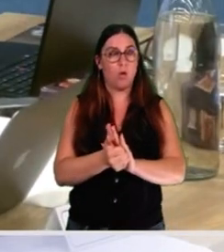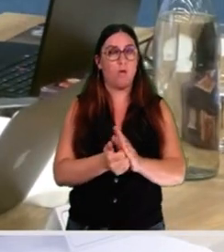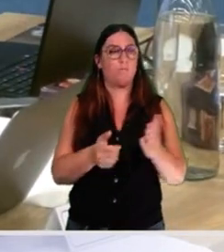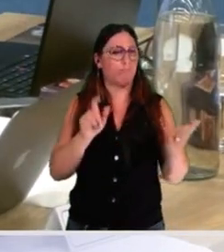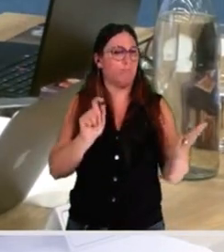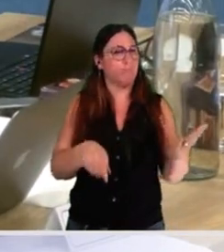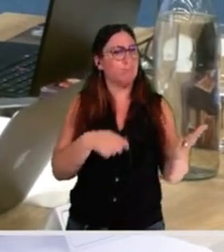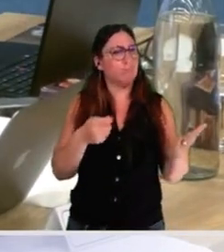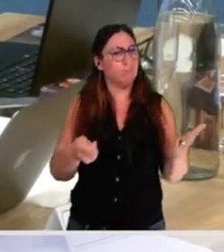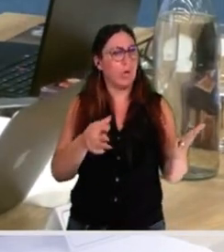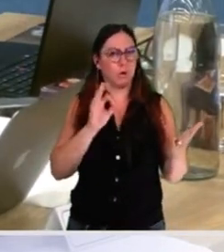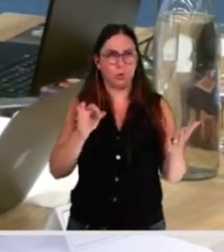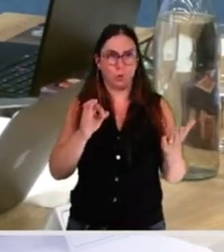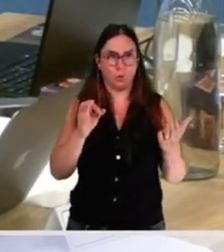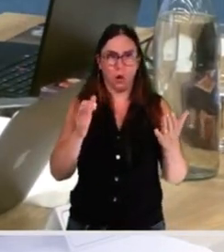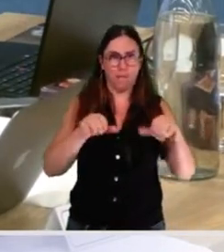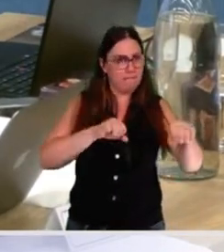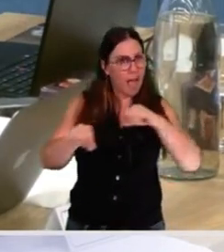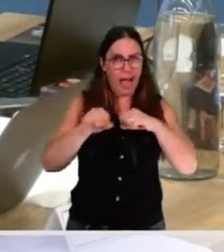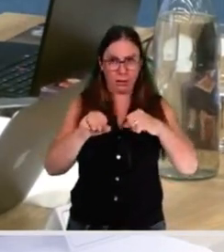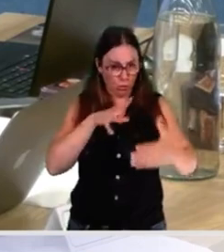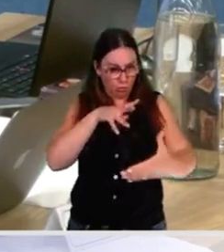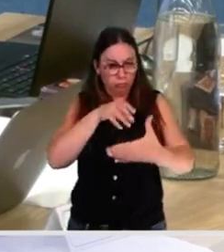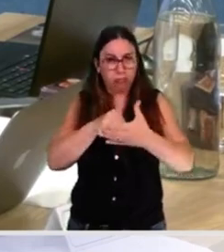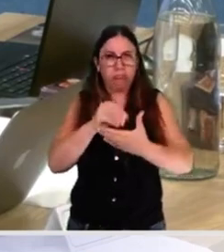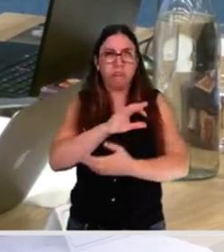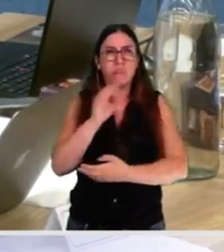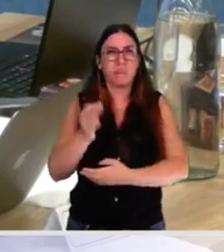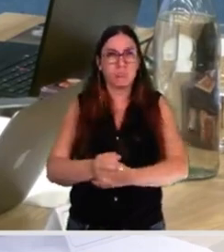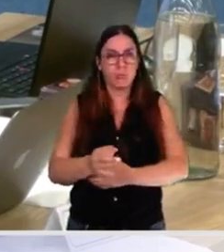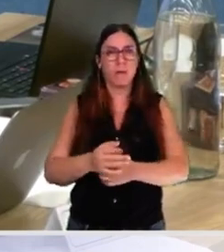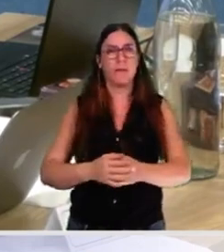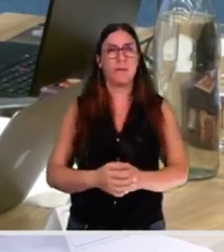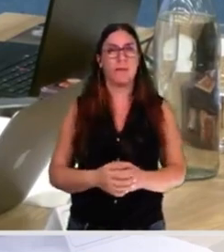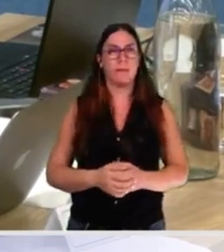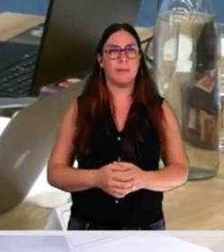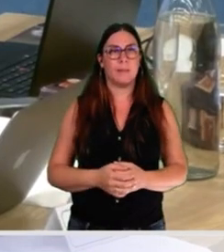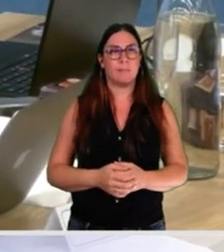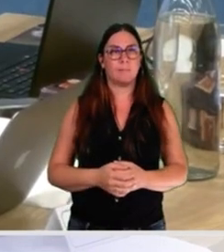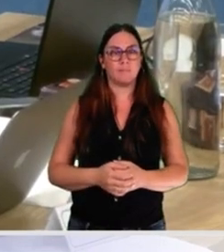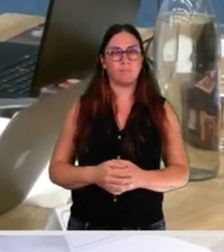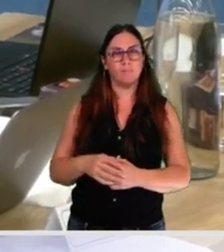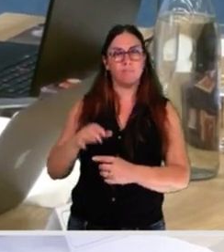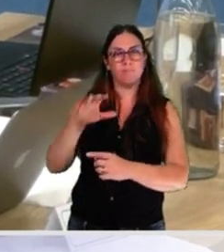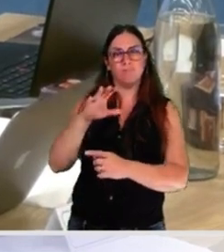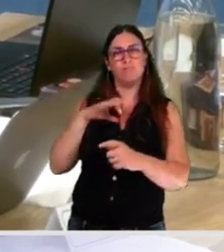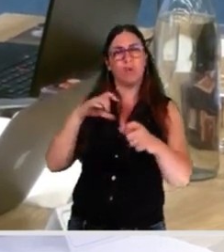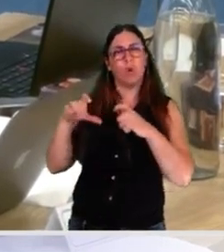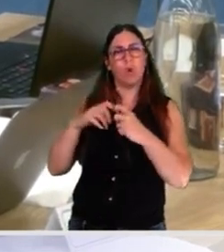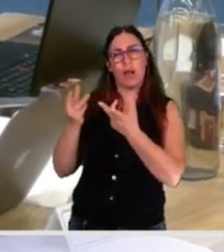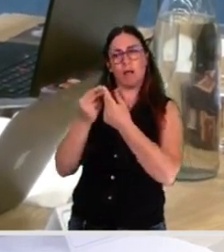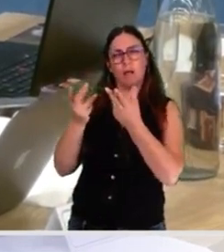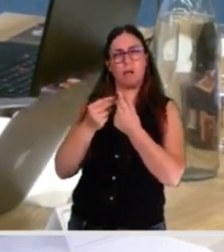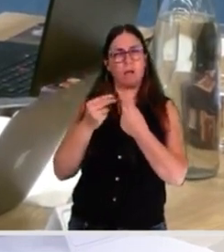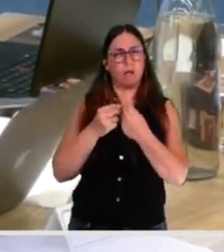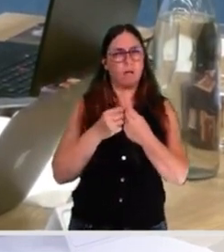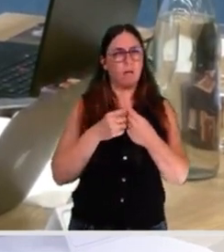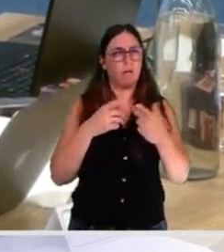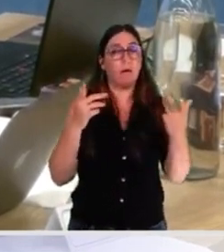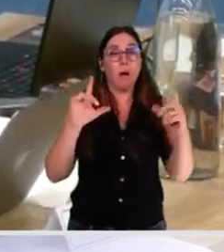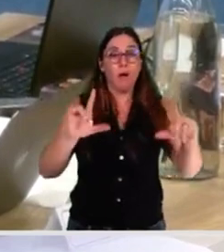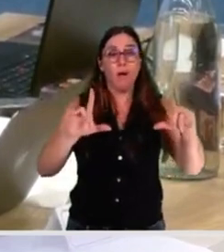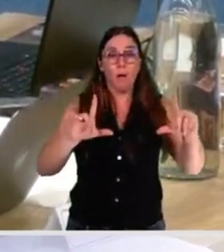au premier plan de cette action. Et à mon avis, et j'ai écouté le rapporteur, votre document est extrêmement